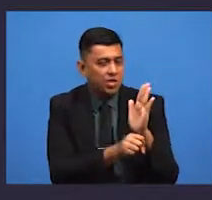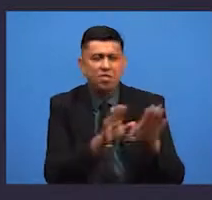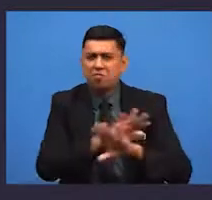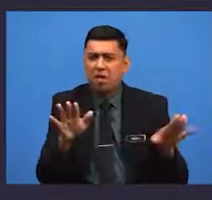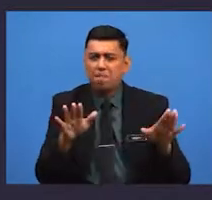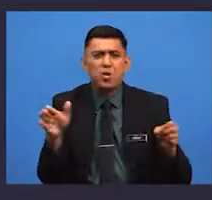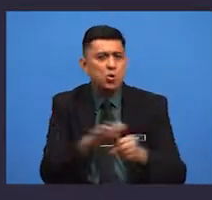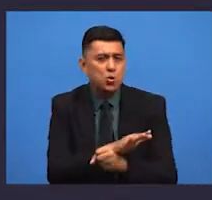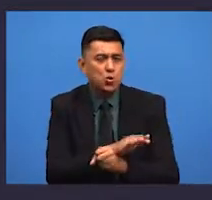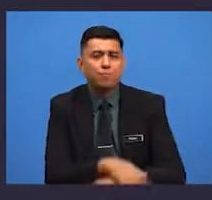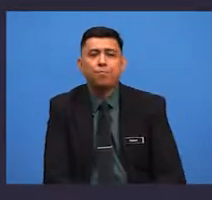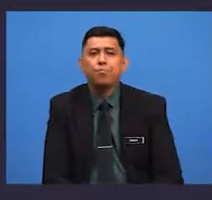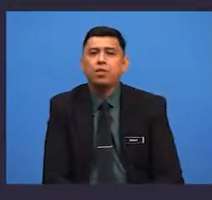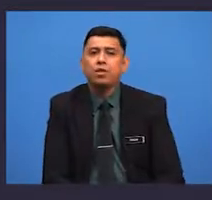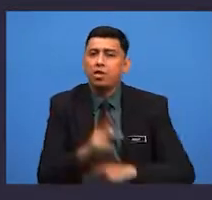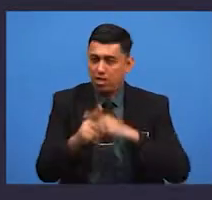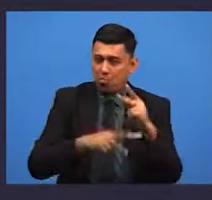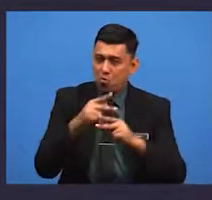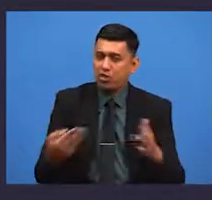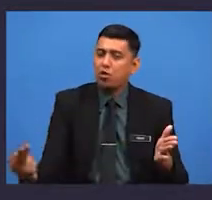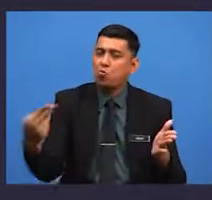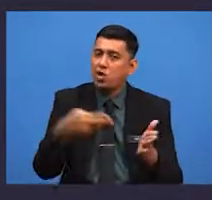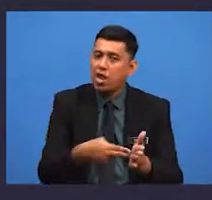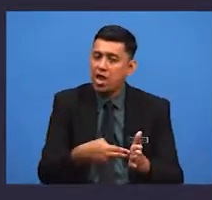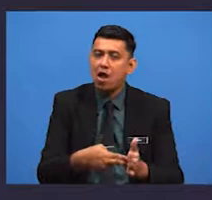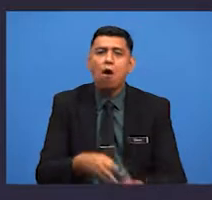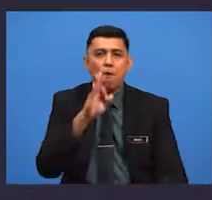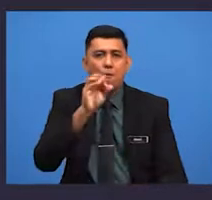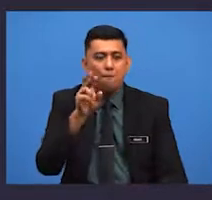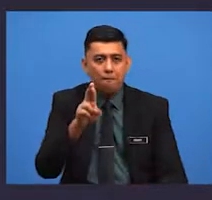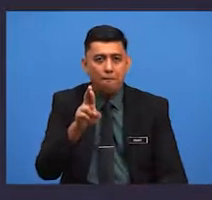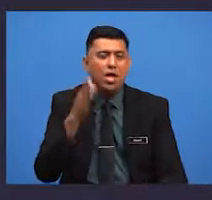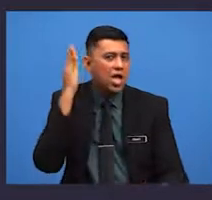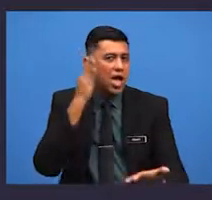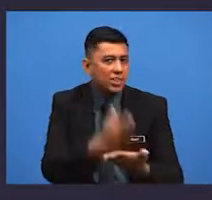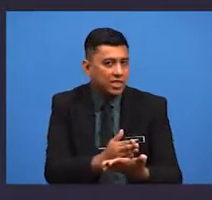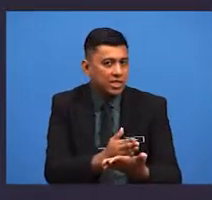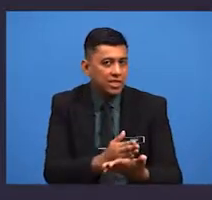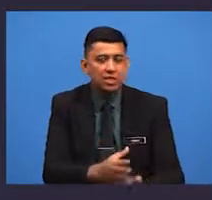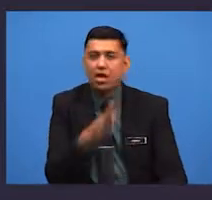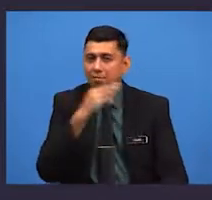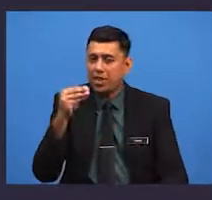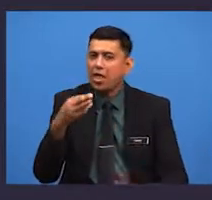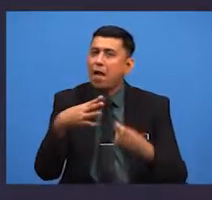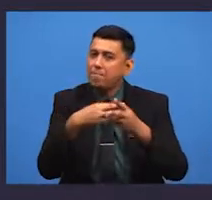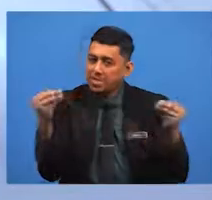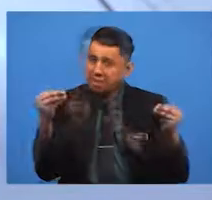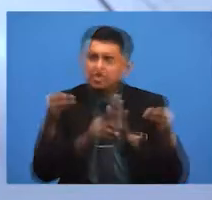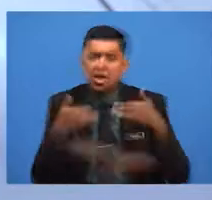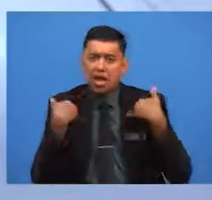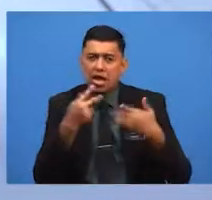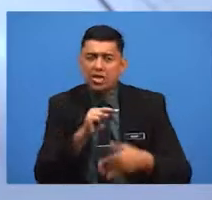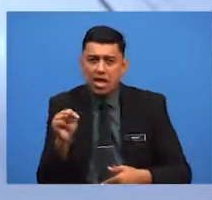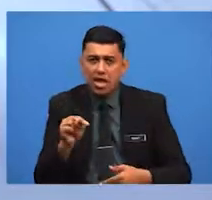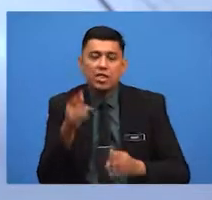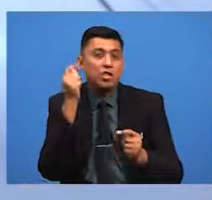dipenuhi, maka proses ulangan untuk for akan terhenti dan tamat.